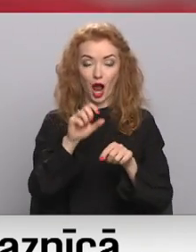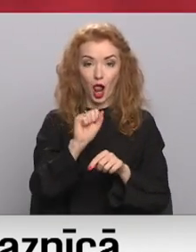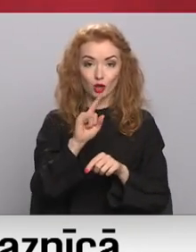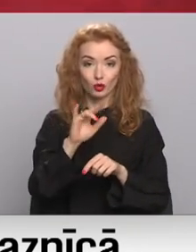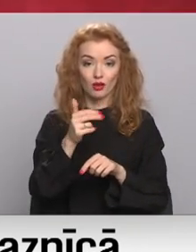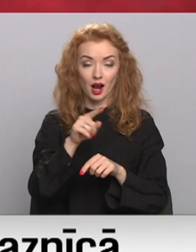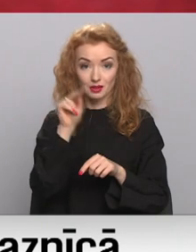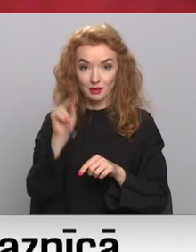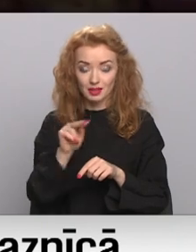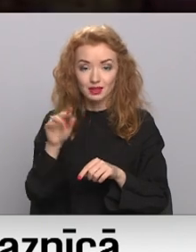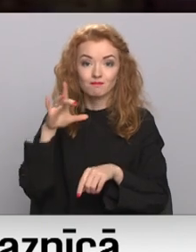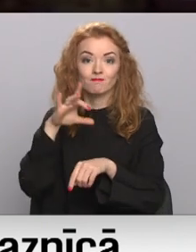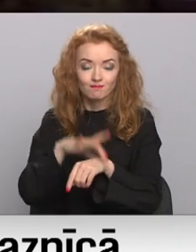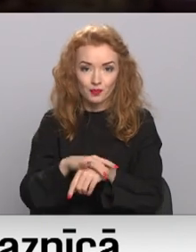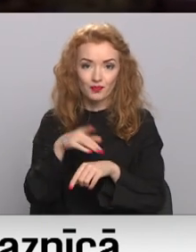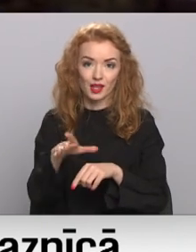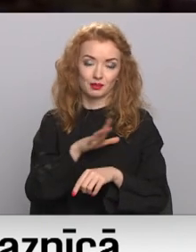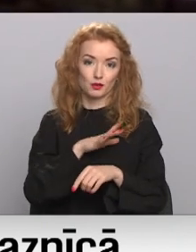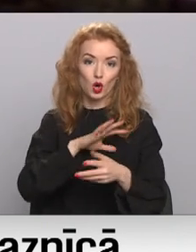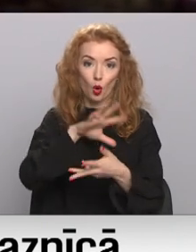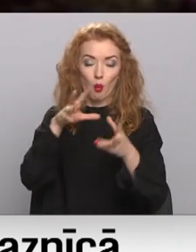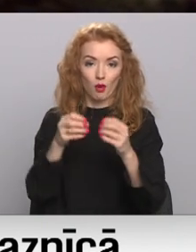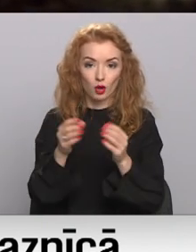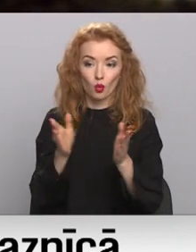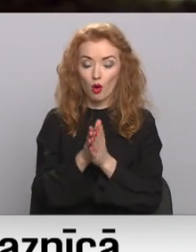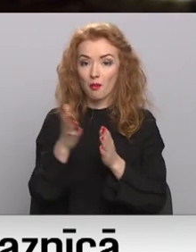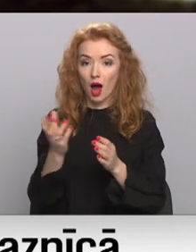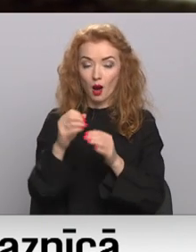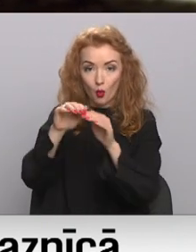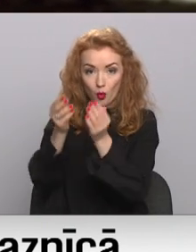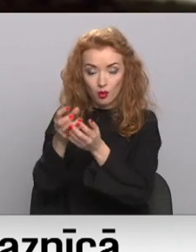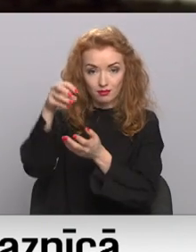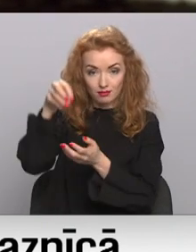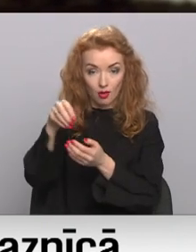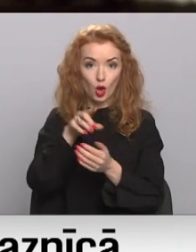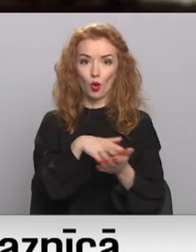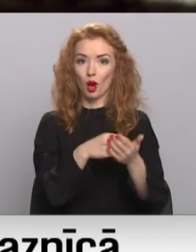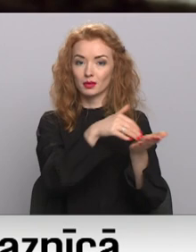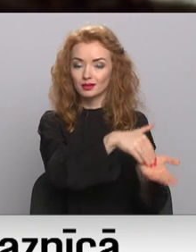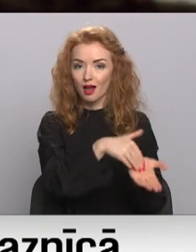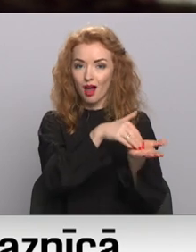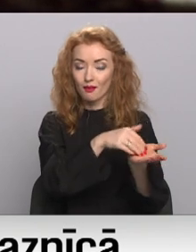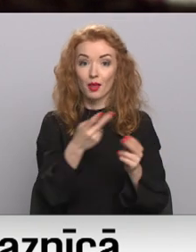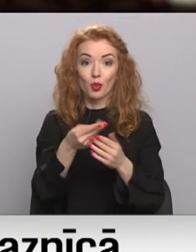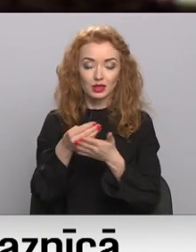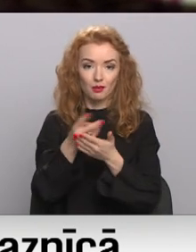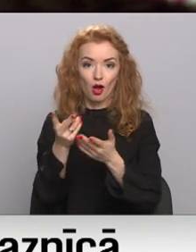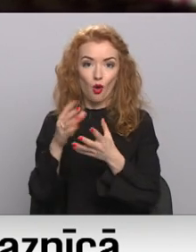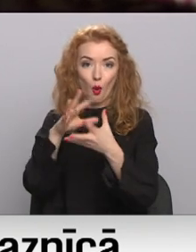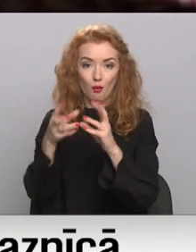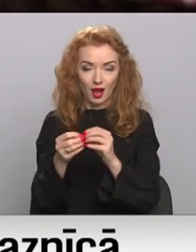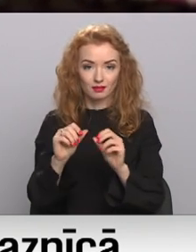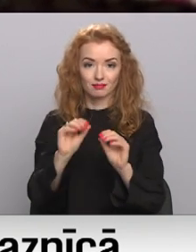baznīcā uzreiz tika atklāts, ka tas bijis komplektā ar ciboriju, kas te joprojām atradās un liecina, ka komplekts izgatavots